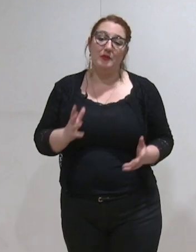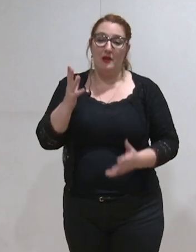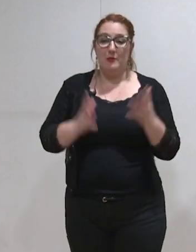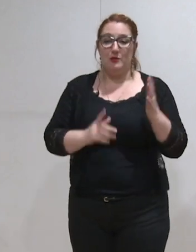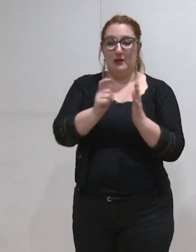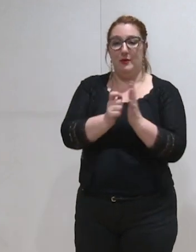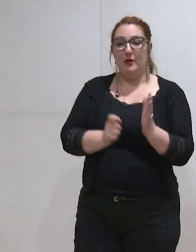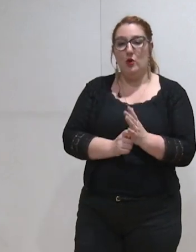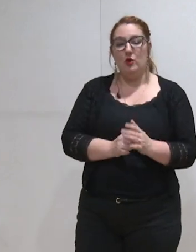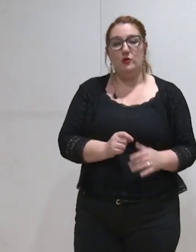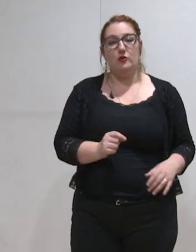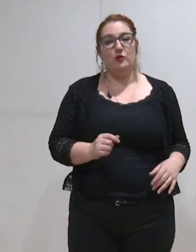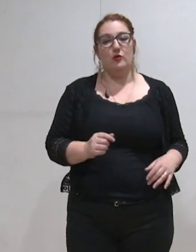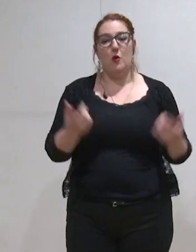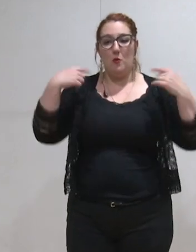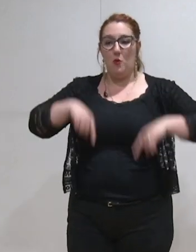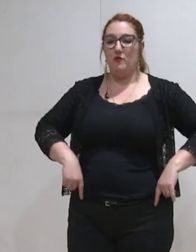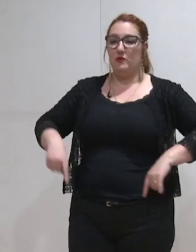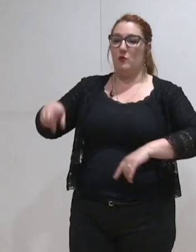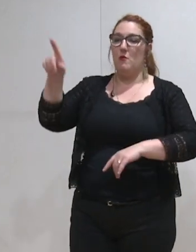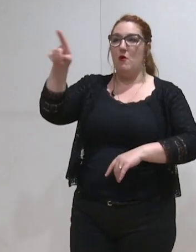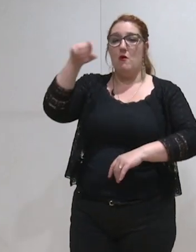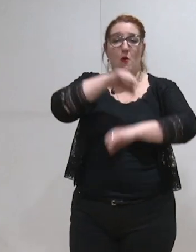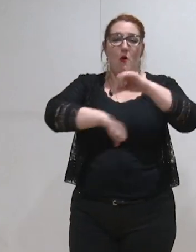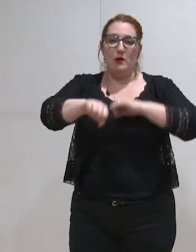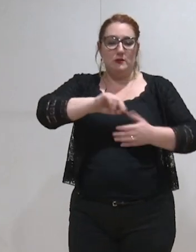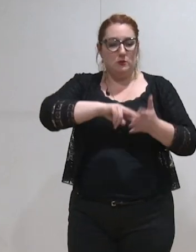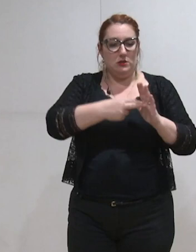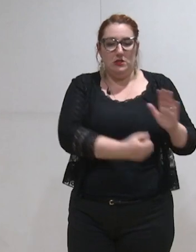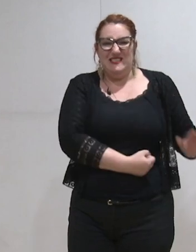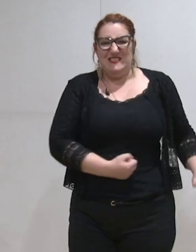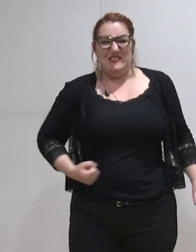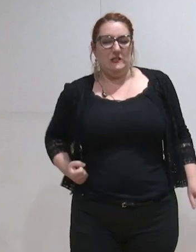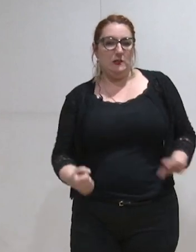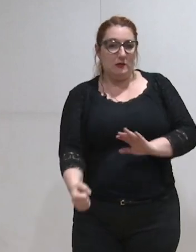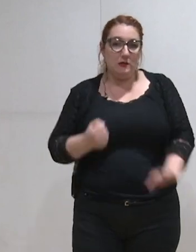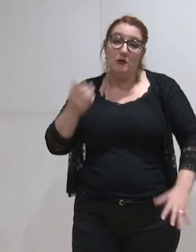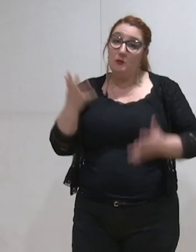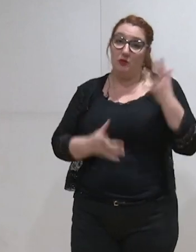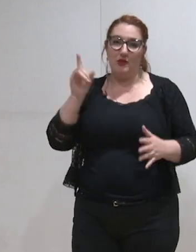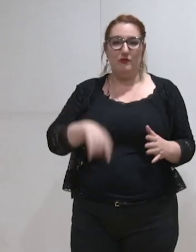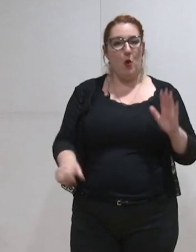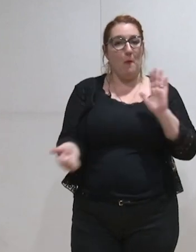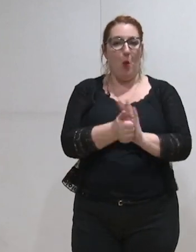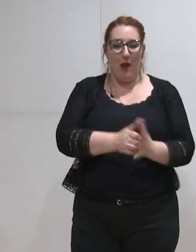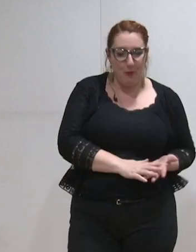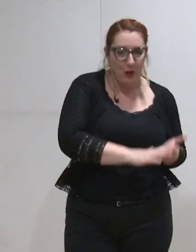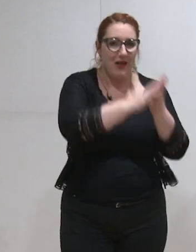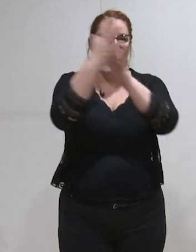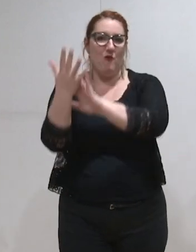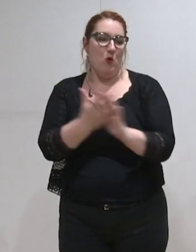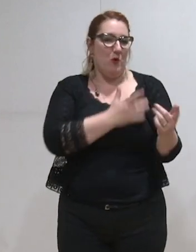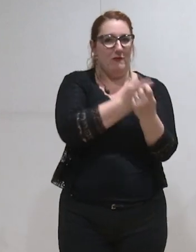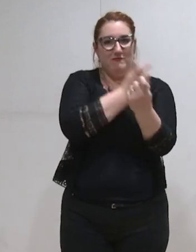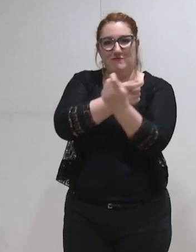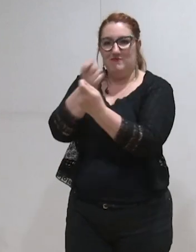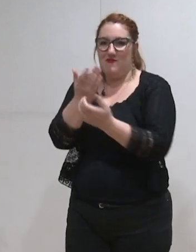peu enfin plus qu'un peu organisé par le gouvernement de 10 peut-être qu'il a un certain nombre de fonctions qu'il faut faire bouger et solliciter